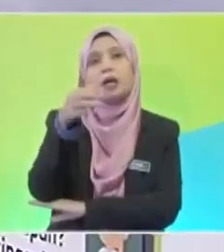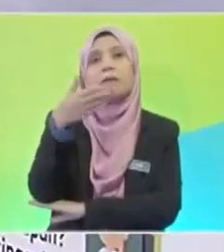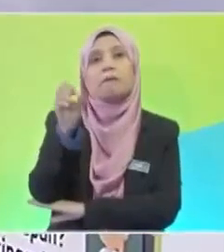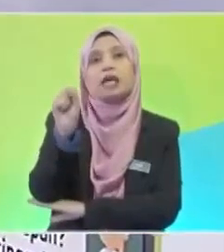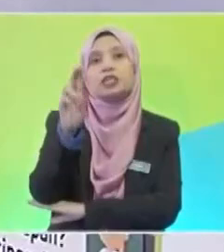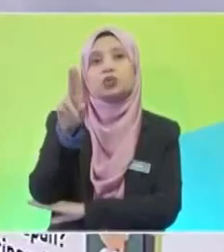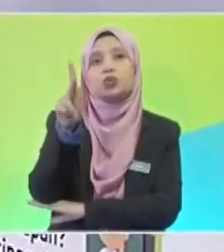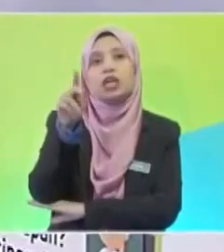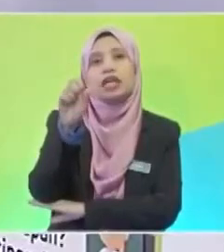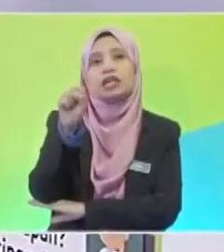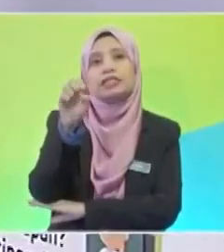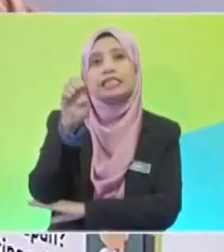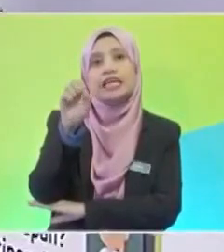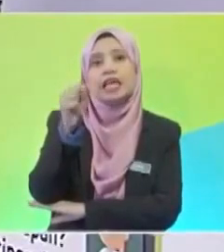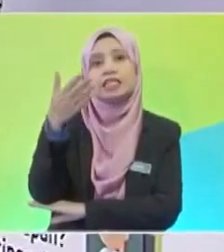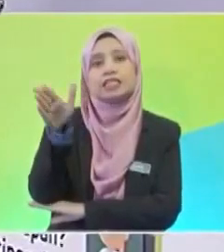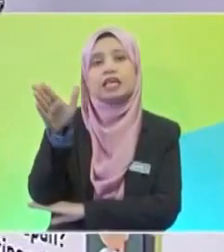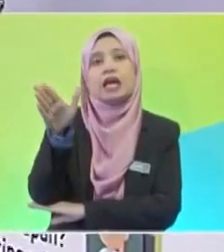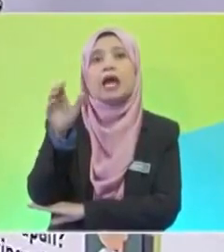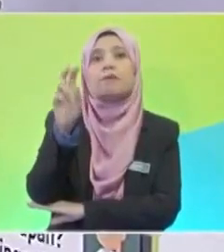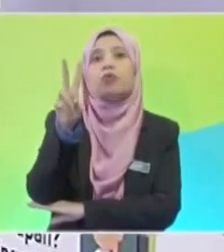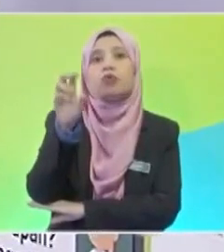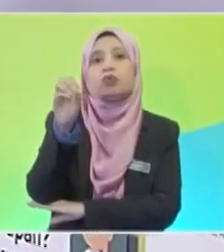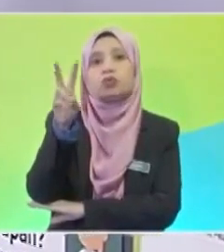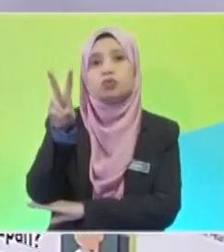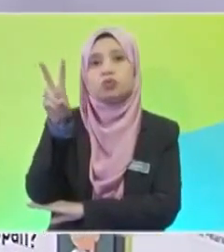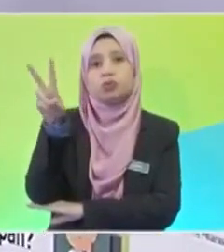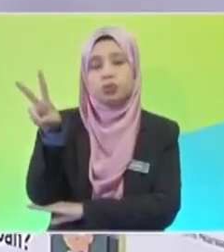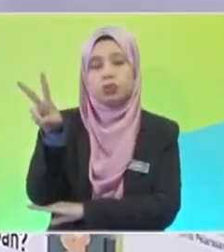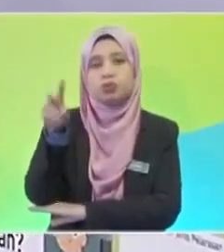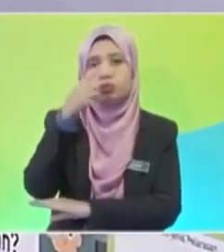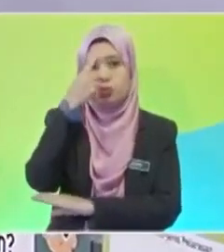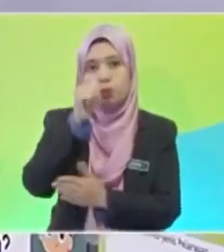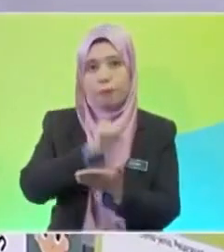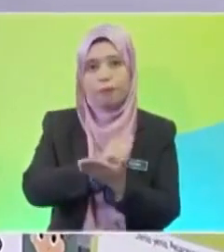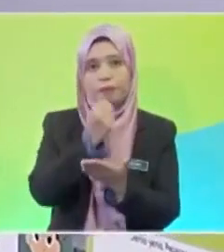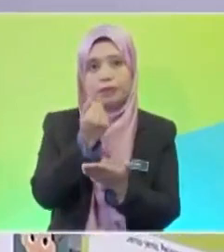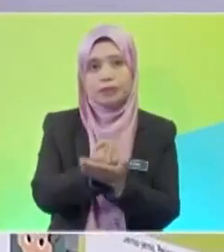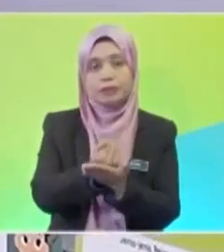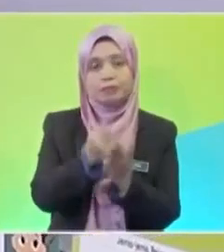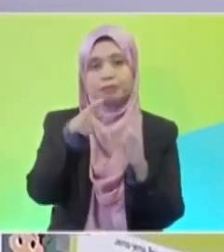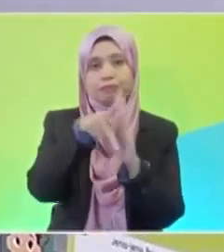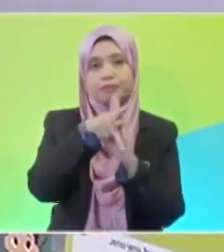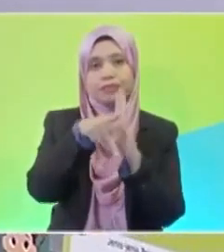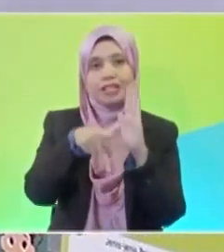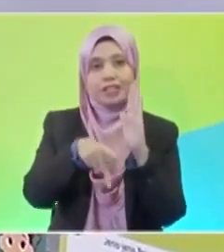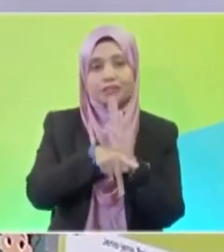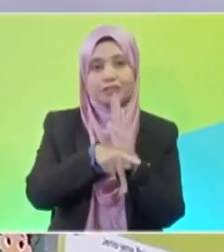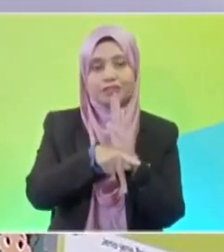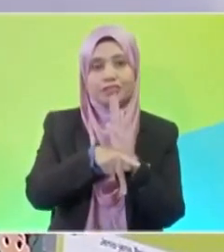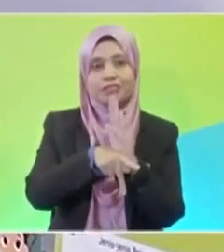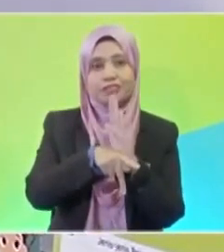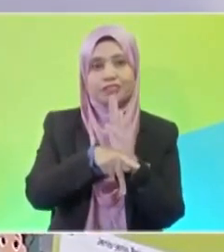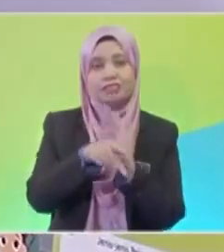Pecutan. Hari ini sama-sama kita akan bincangkan mata pelajaran prinsip perakaunan. Siapa agaknya guru penyampai kita pada hari ini? Sama-sama